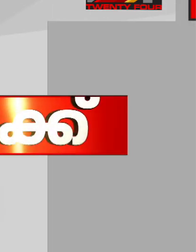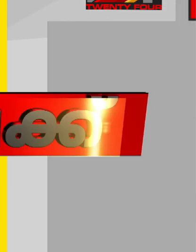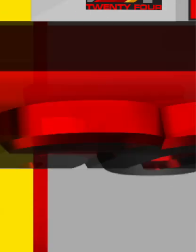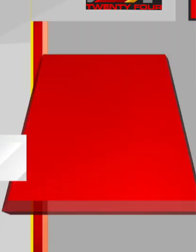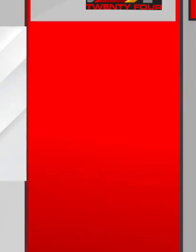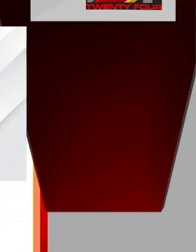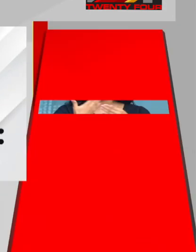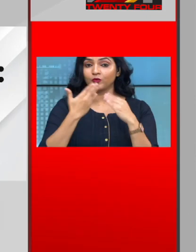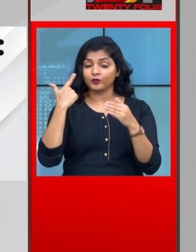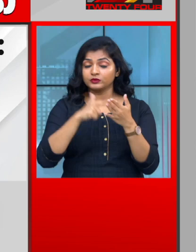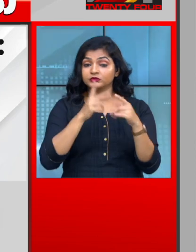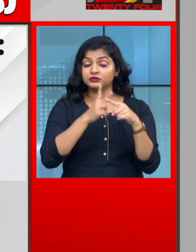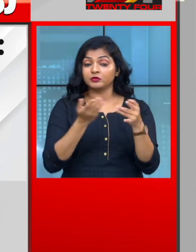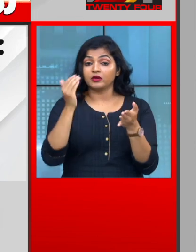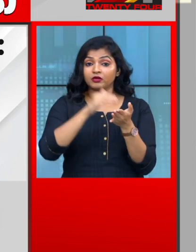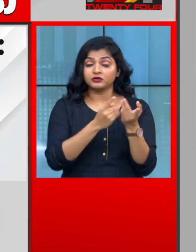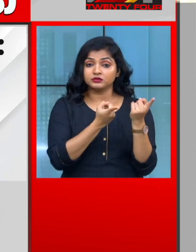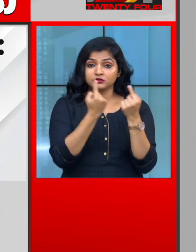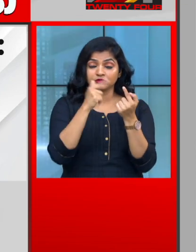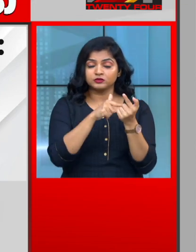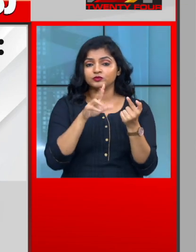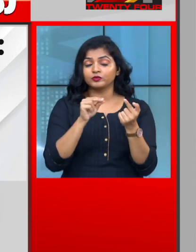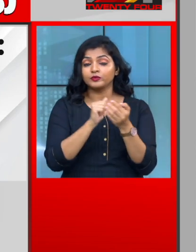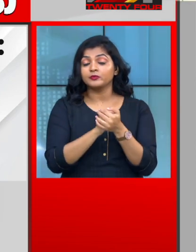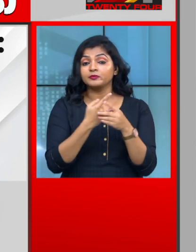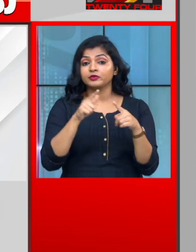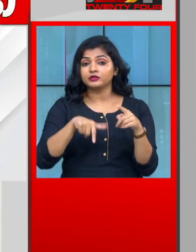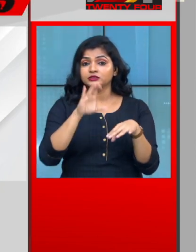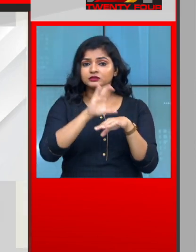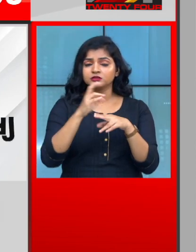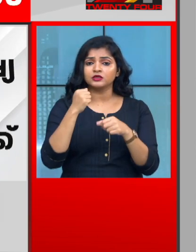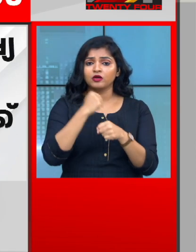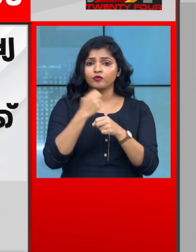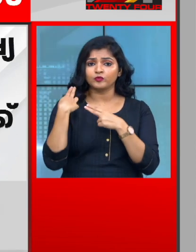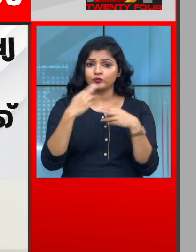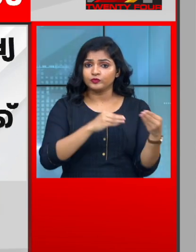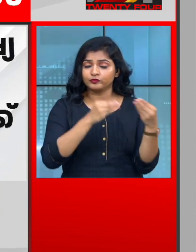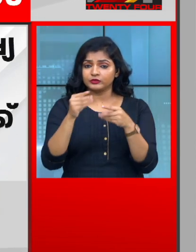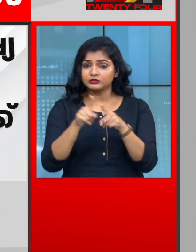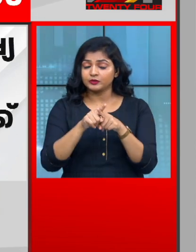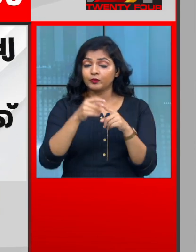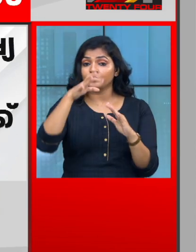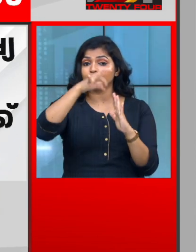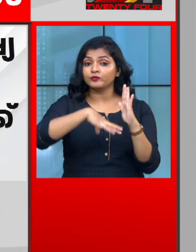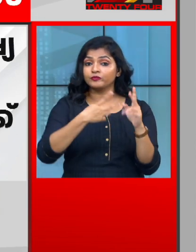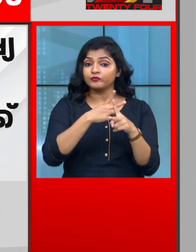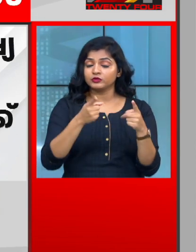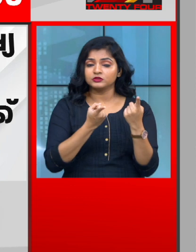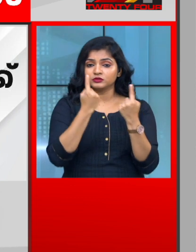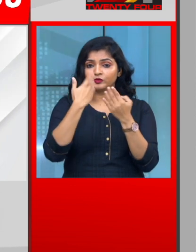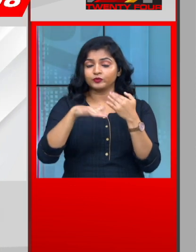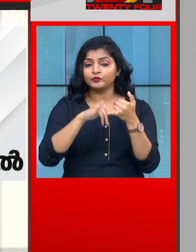കേസ് അതൊരിക്കലും പുനഃപരിശോധിക്കില്ല. മറിച്ച് പള്ളികൾ സർക്കാർ ഏറ്റെടുക്കുന്നതുമായി സംബന്ധിച്ച കാര്യങ്ങൾ പരിശോധിക്കുമെന്നുമാണ് ഇപ്പോൾ സുപ്രീം